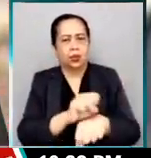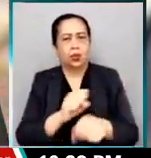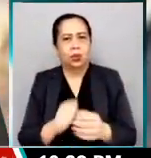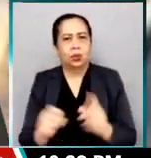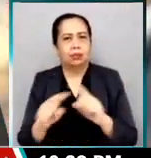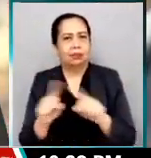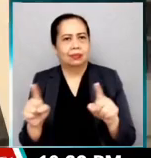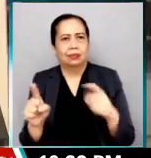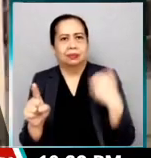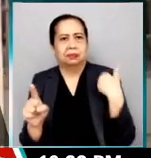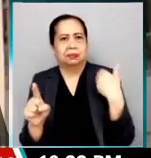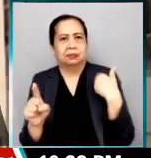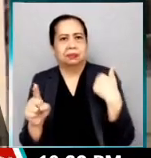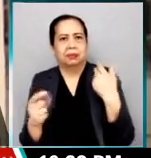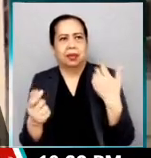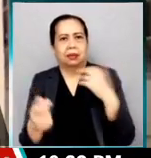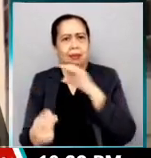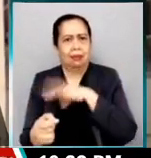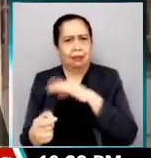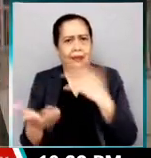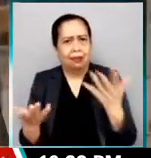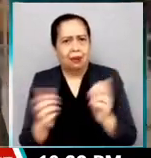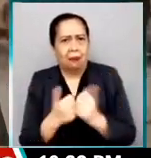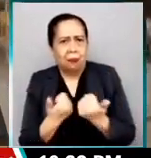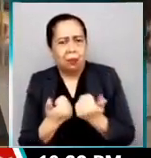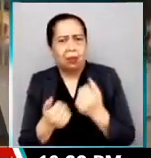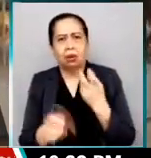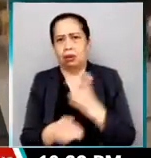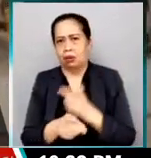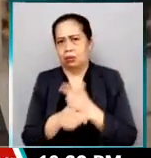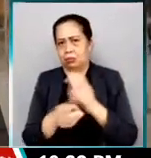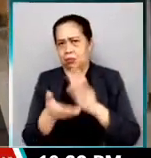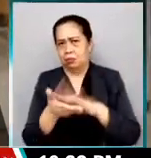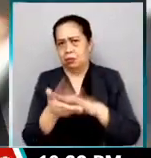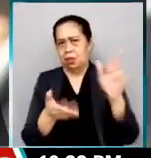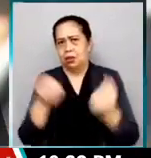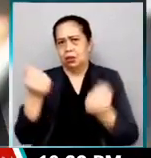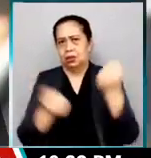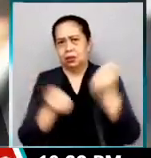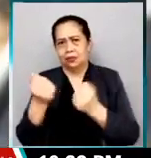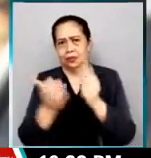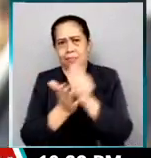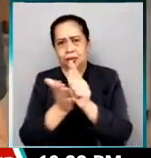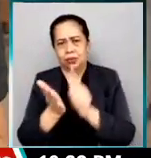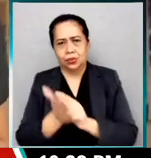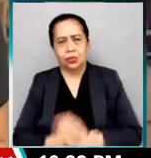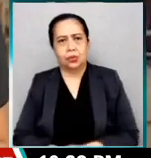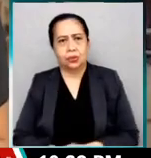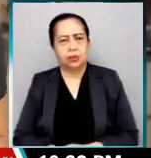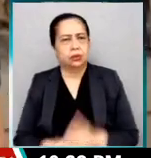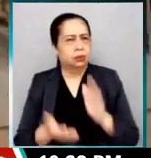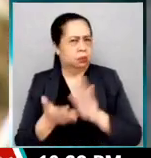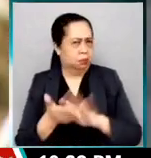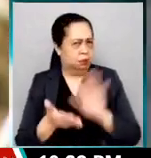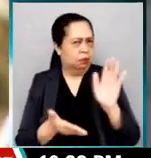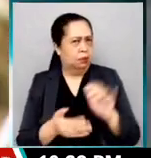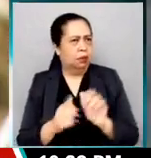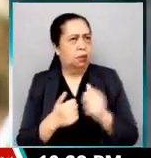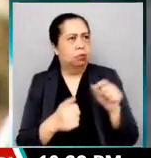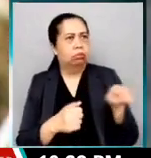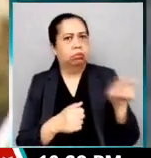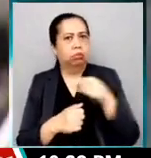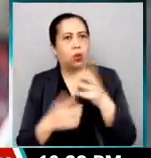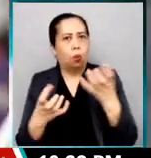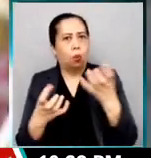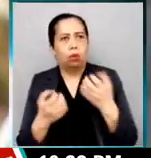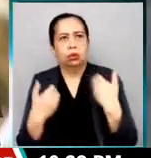siya kumikita. Nahirapan na raw agad sa laki ng halaga ng driving lessons. Mabigat masyado ko. Paano yung iba na gusto magka-lisensya